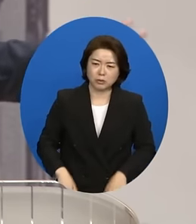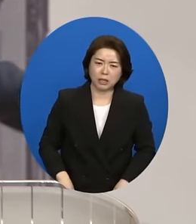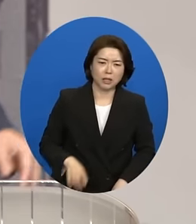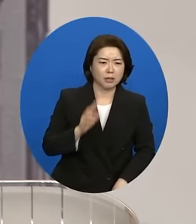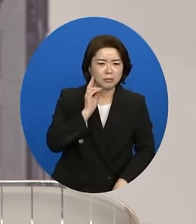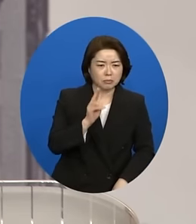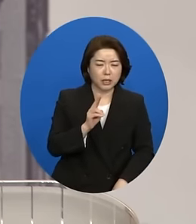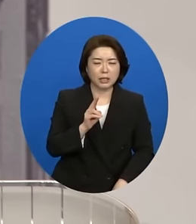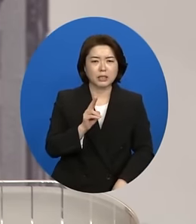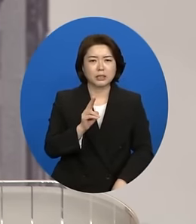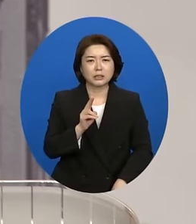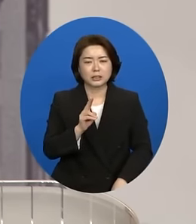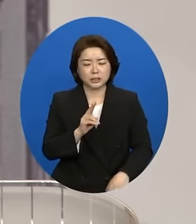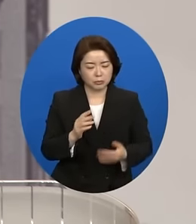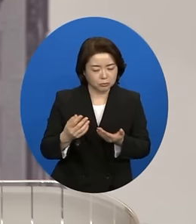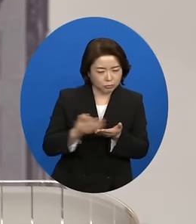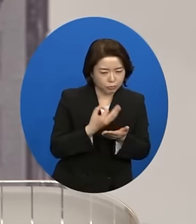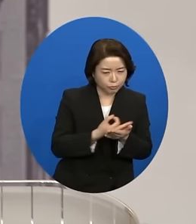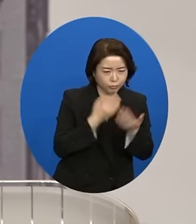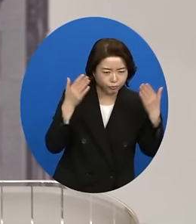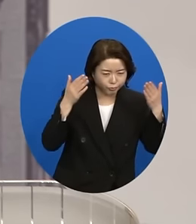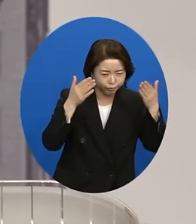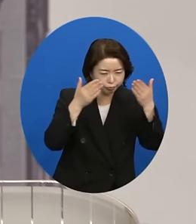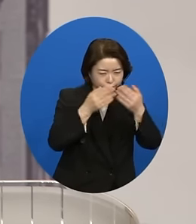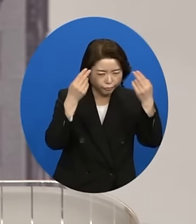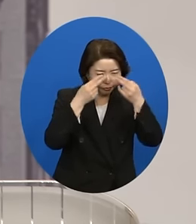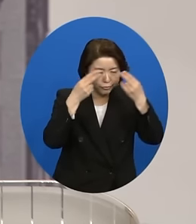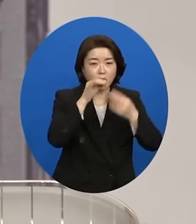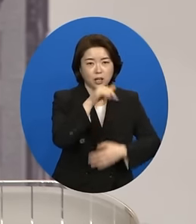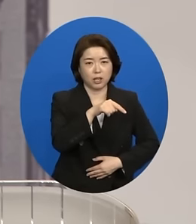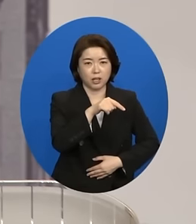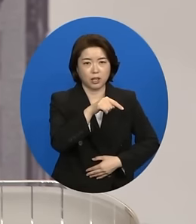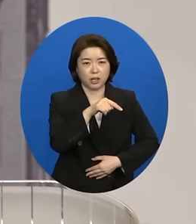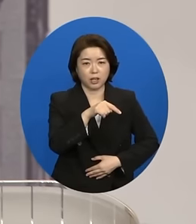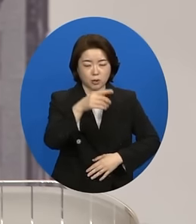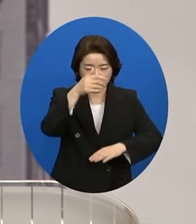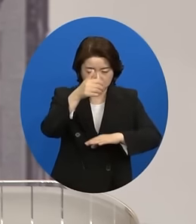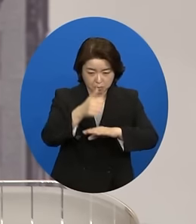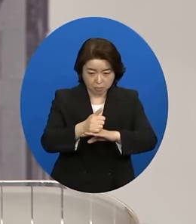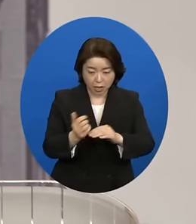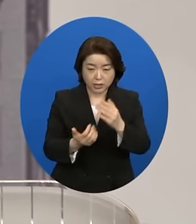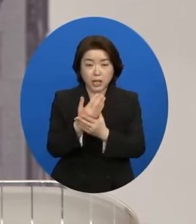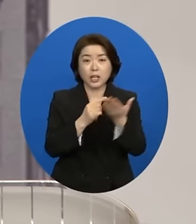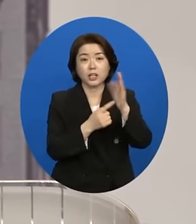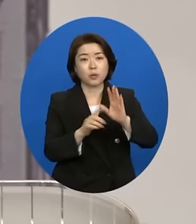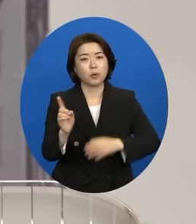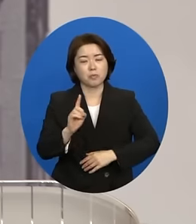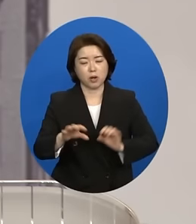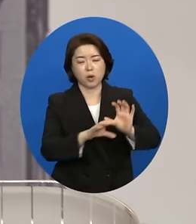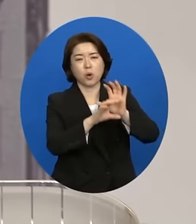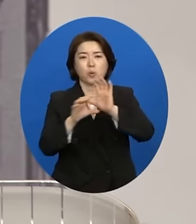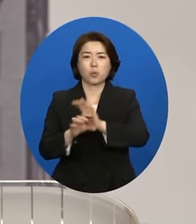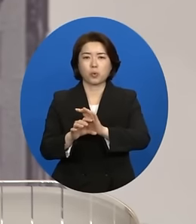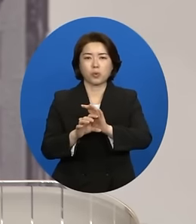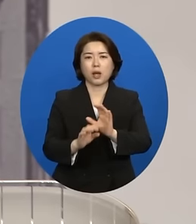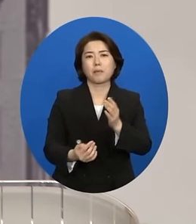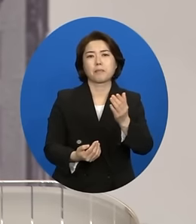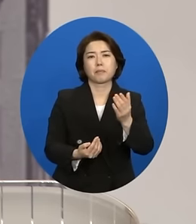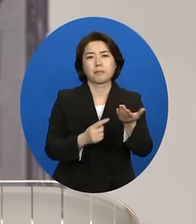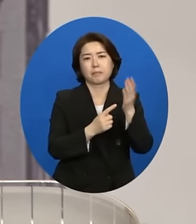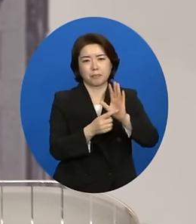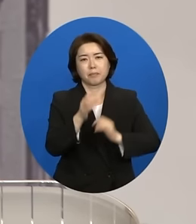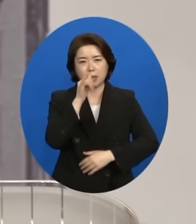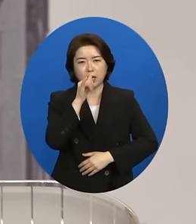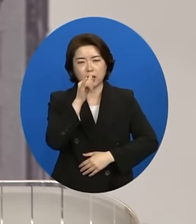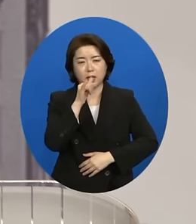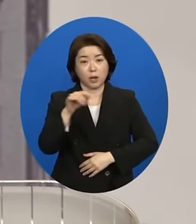돈 버는 데에만 올인을 하신 거예요. 그리고 무슨 일이 터졌냐면 코로나19가 터지고, 코로나19가 터지면